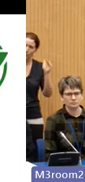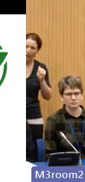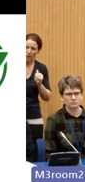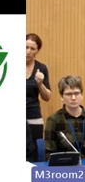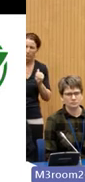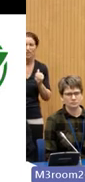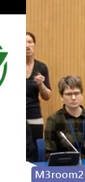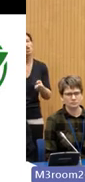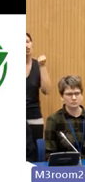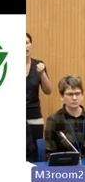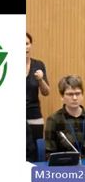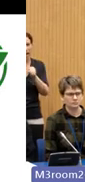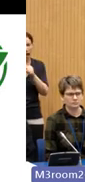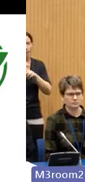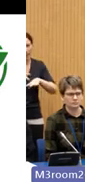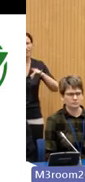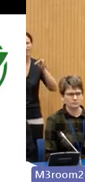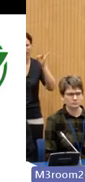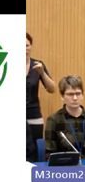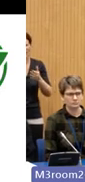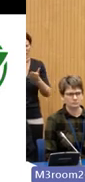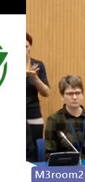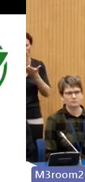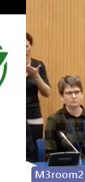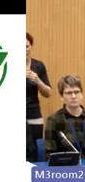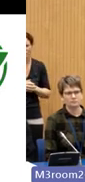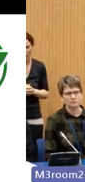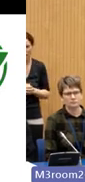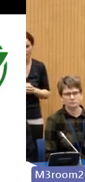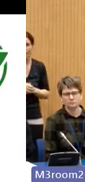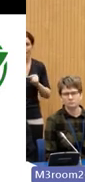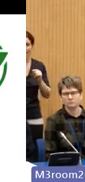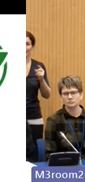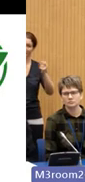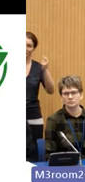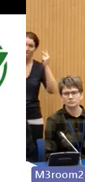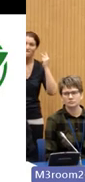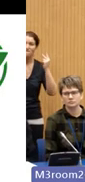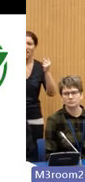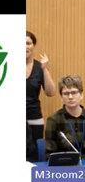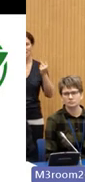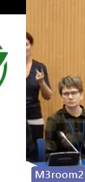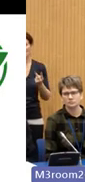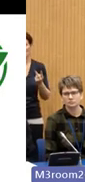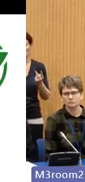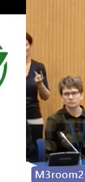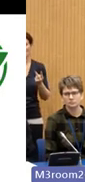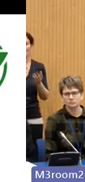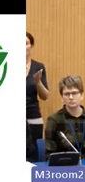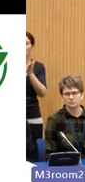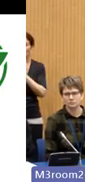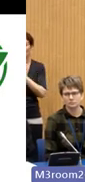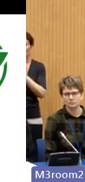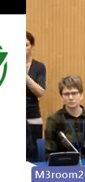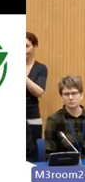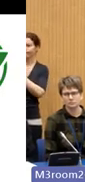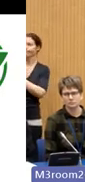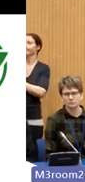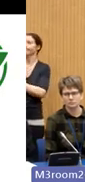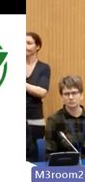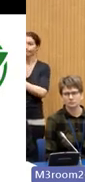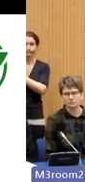einen guten Job zu finden, der gut bezahlt ist. Das ist uns wichtig, wenn also die Qualifizierung abgeschlossen